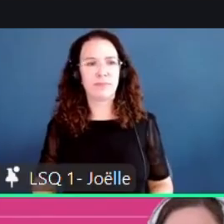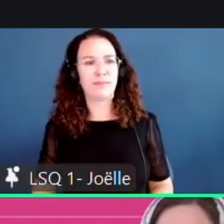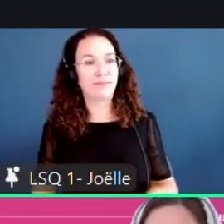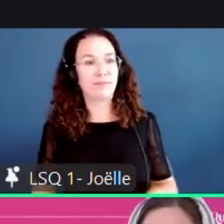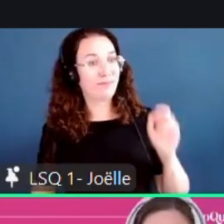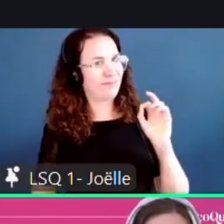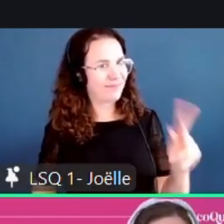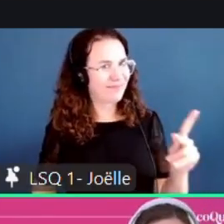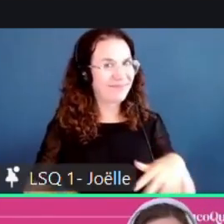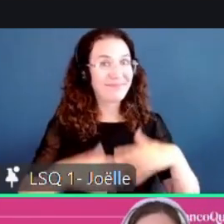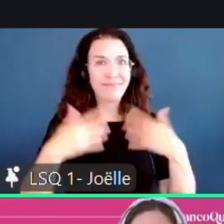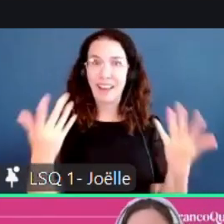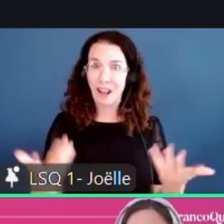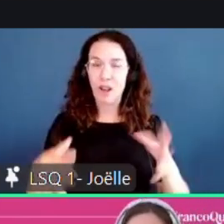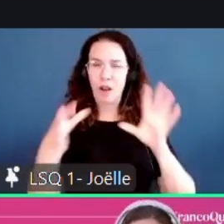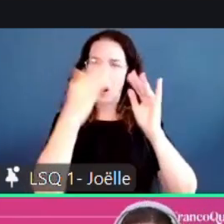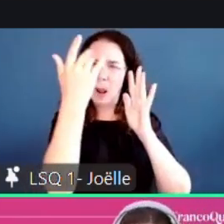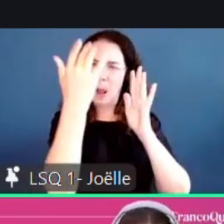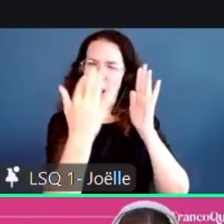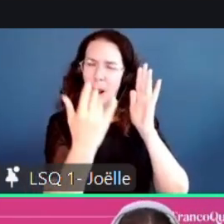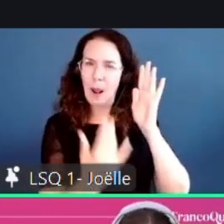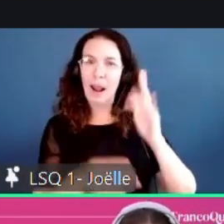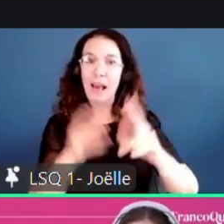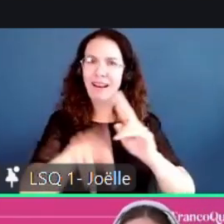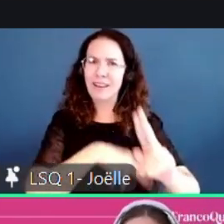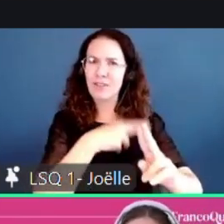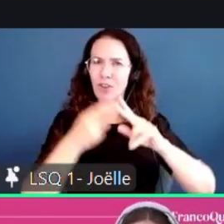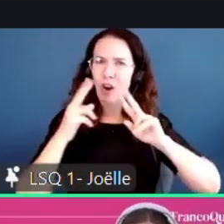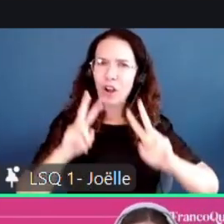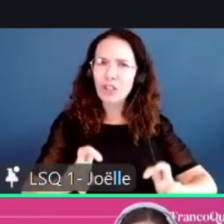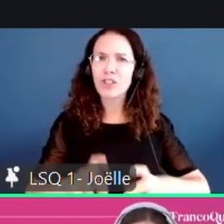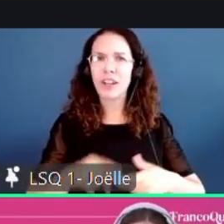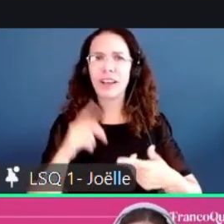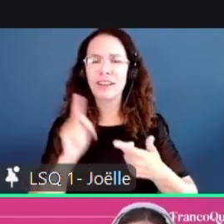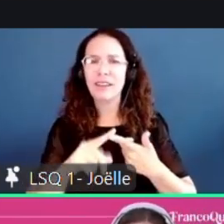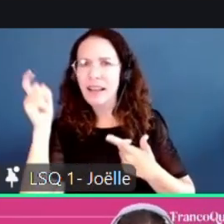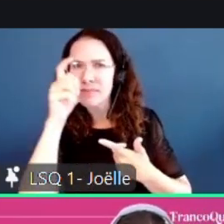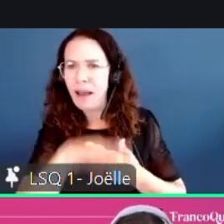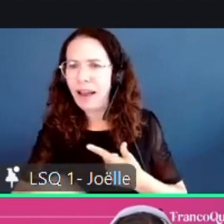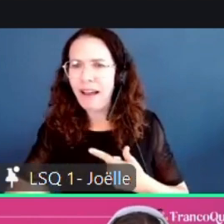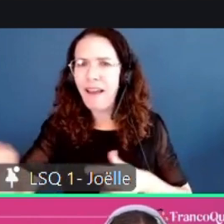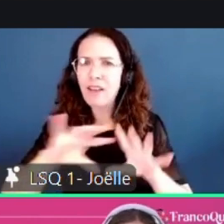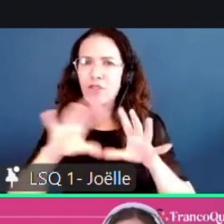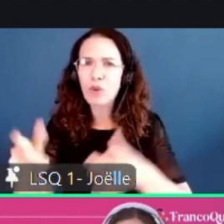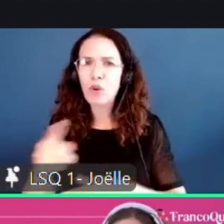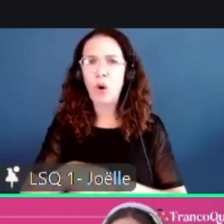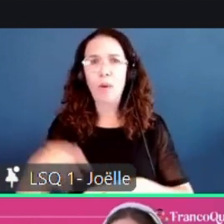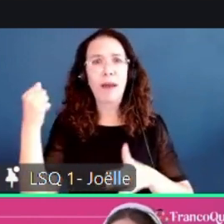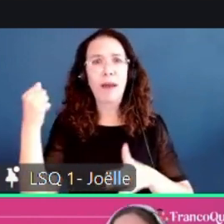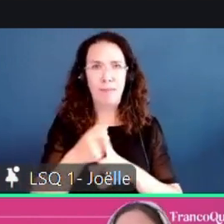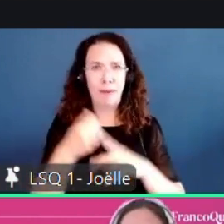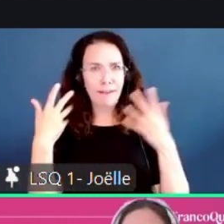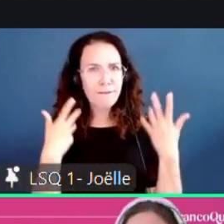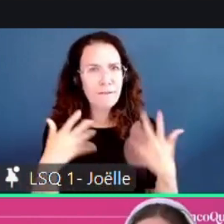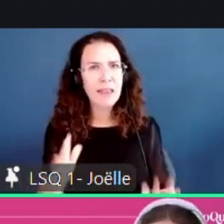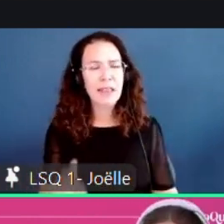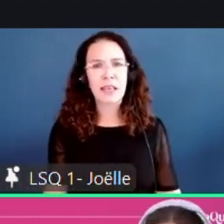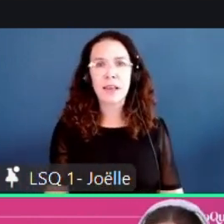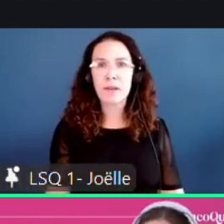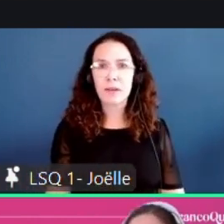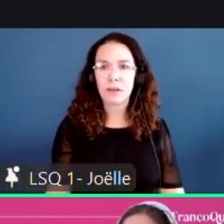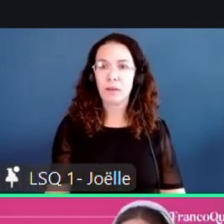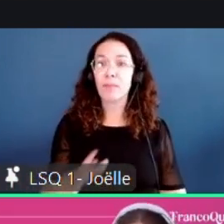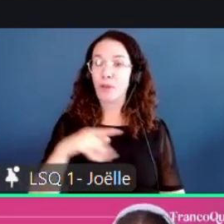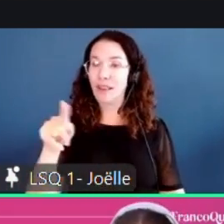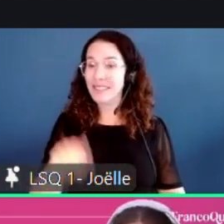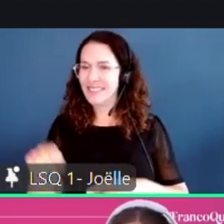OK. Donc là, on vous a présenté les résultats de la recherche, les expériences vécues, ses impacts. Et on sait qu'il y a de l'expertise